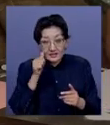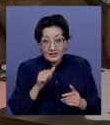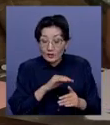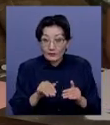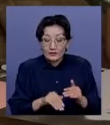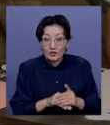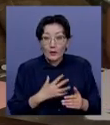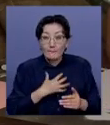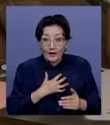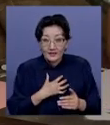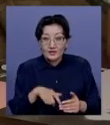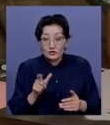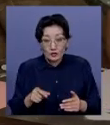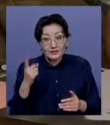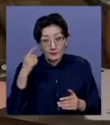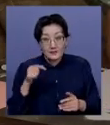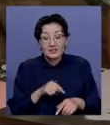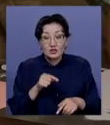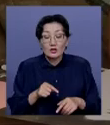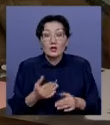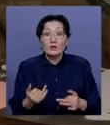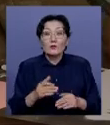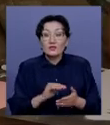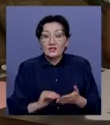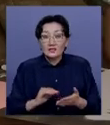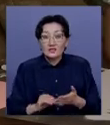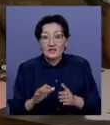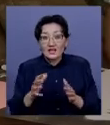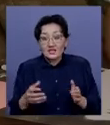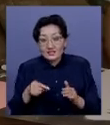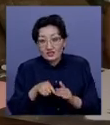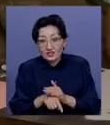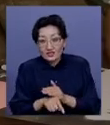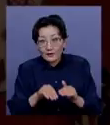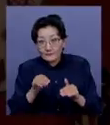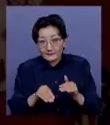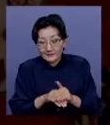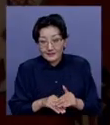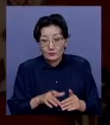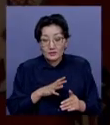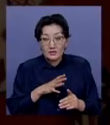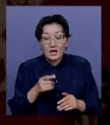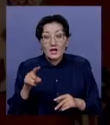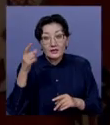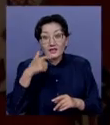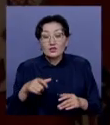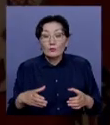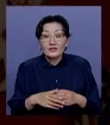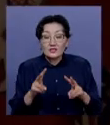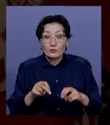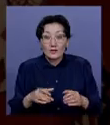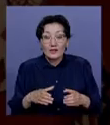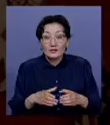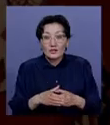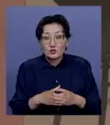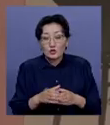Демек, маңызды тұлға екенін сезген болып тұр ғой. Тіпті ол қолжазбаны жастықтың ішіне салып тығып ұстаған. Қазақ зиялыларын зерттеп жүрген